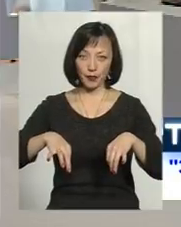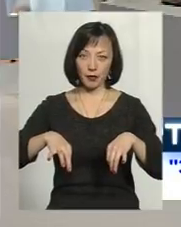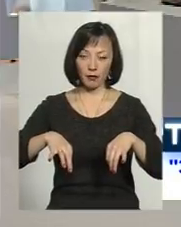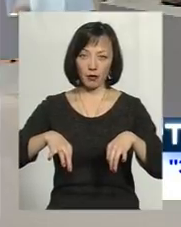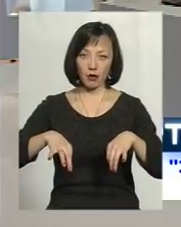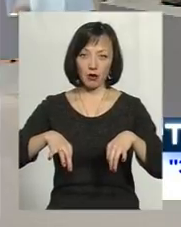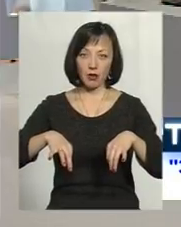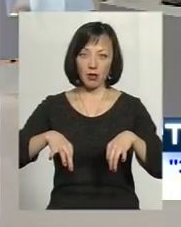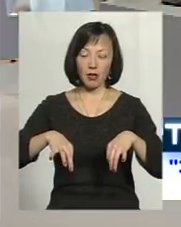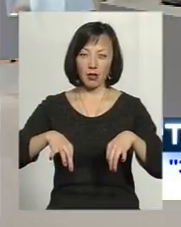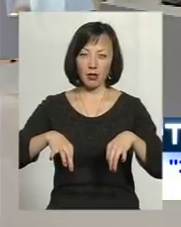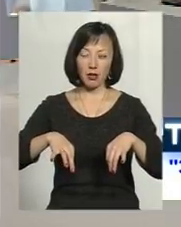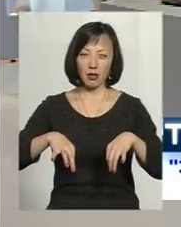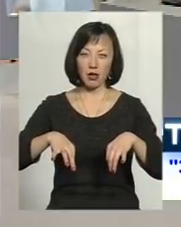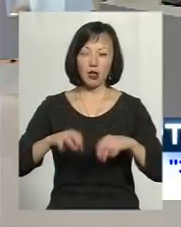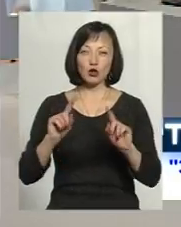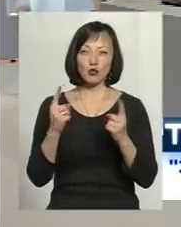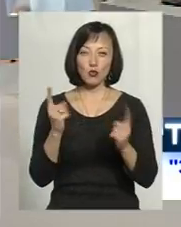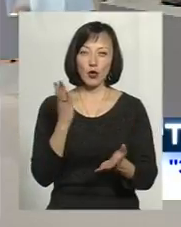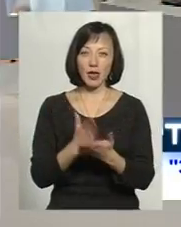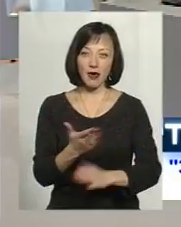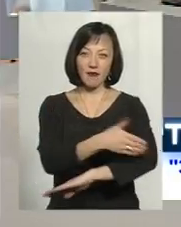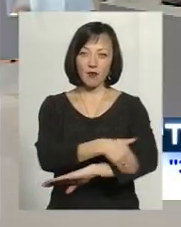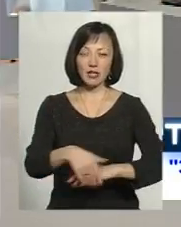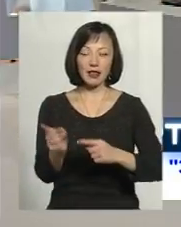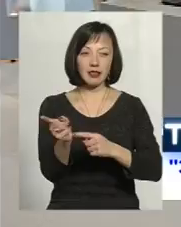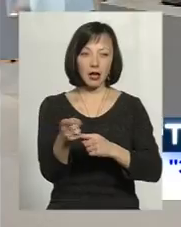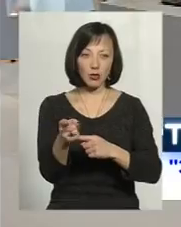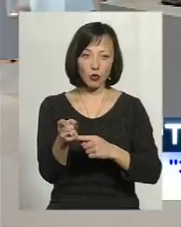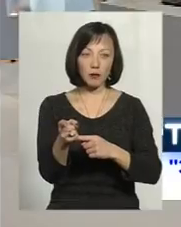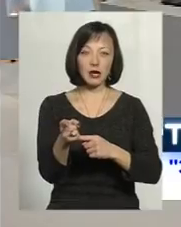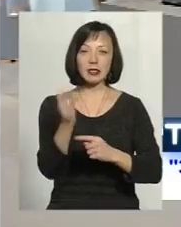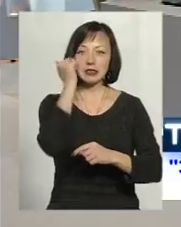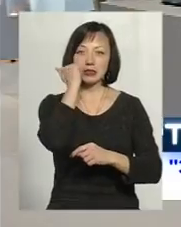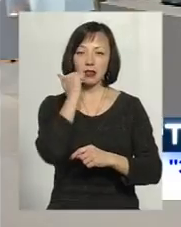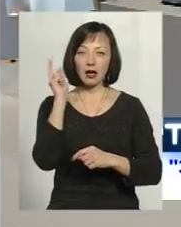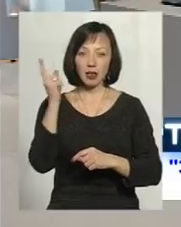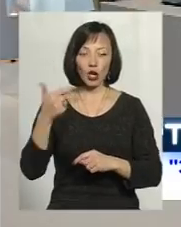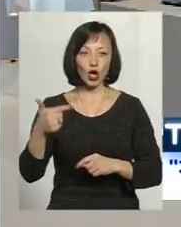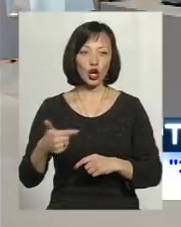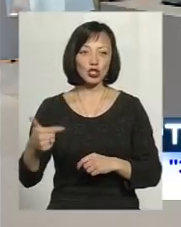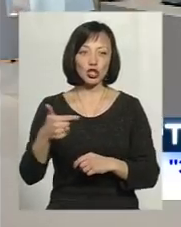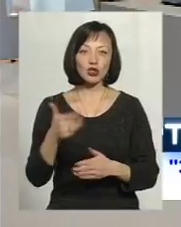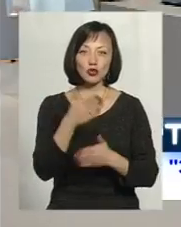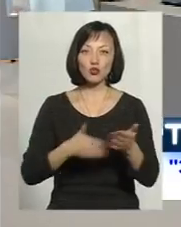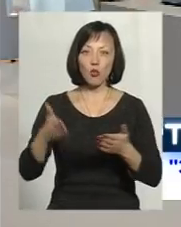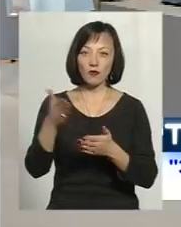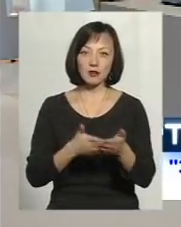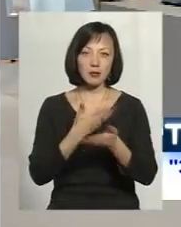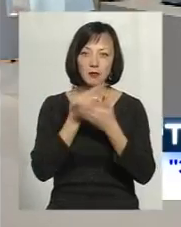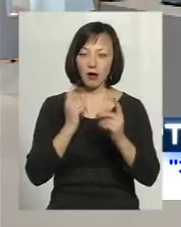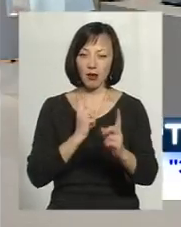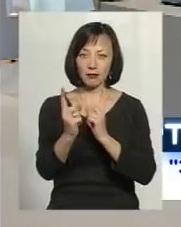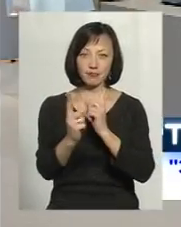громадського сполучення. Чому є такі вулиці, як Тернопільська, Старі Гречани, зовсім немає ніякого руху,